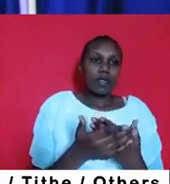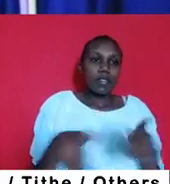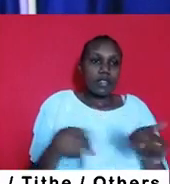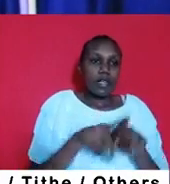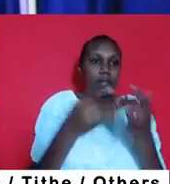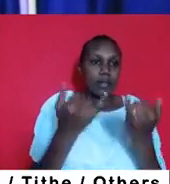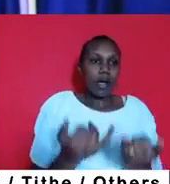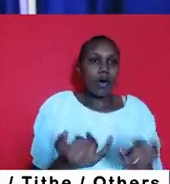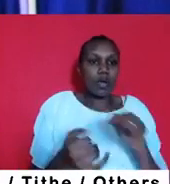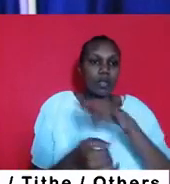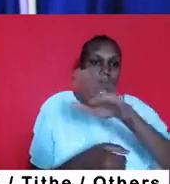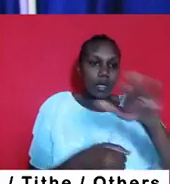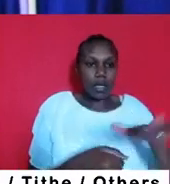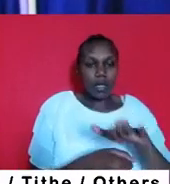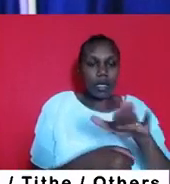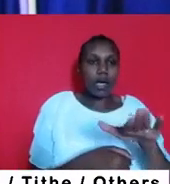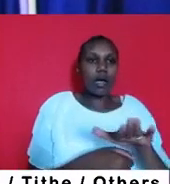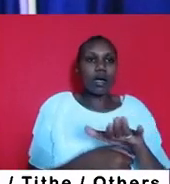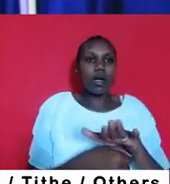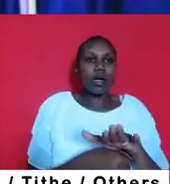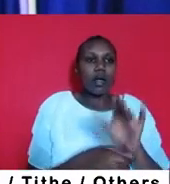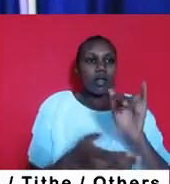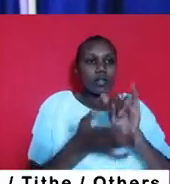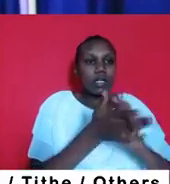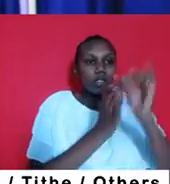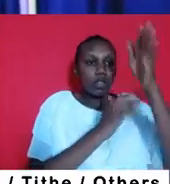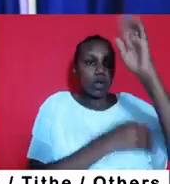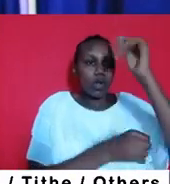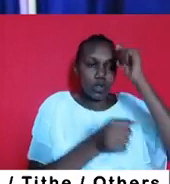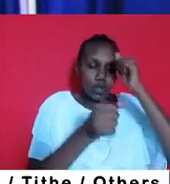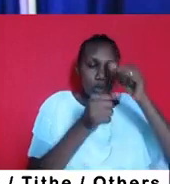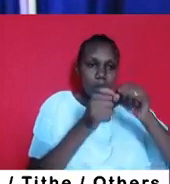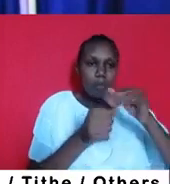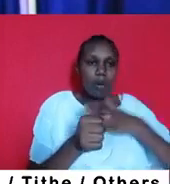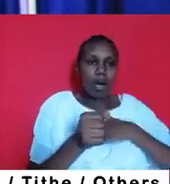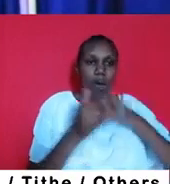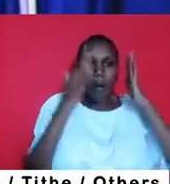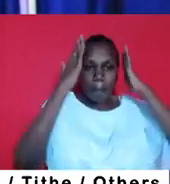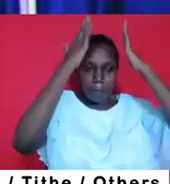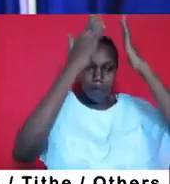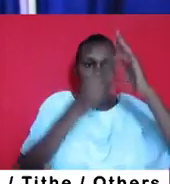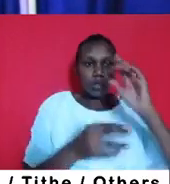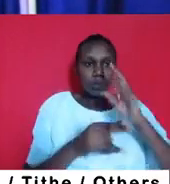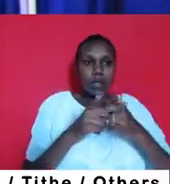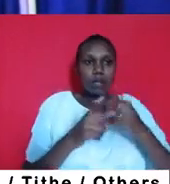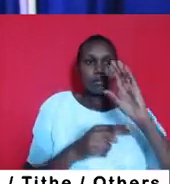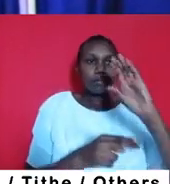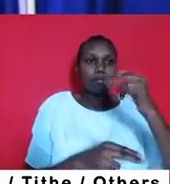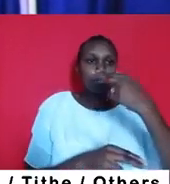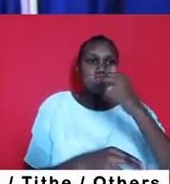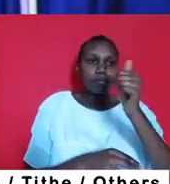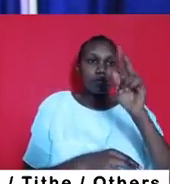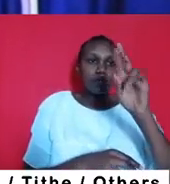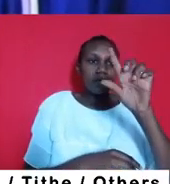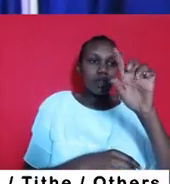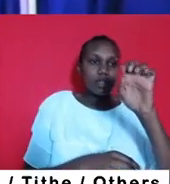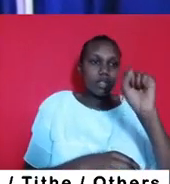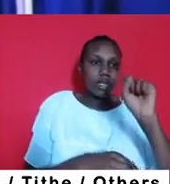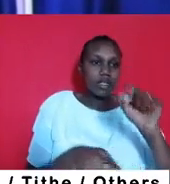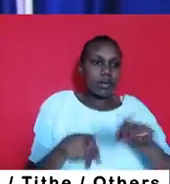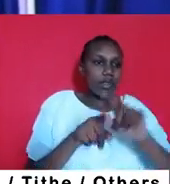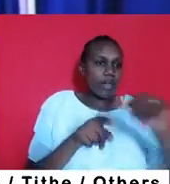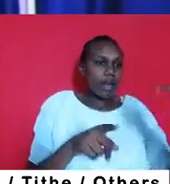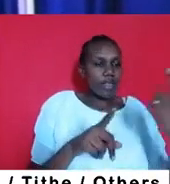katika uaskofu huu, ukaweza kumkumbuka askofu wetu Charles na viongozi canons